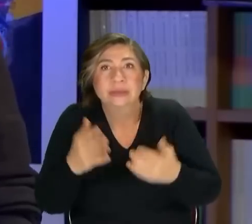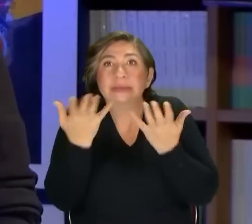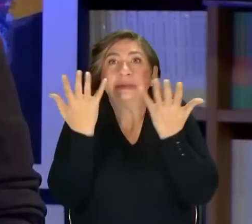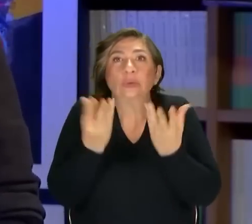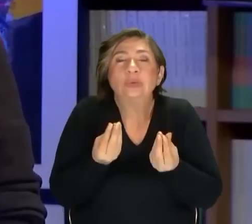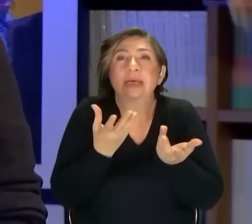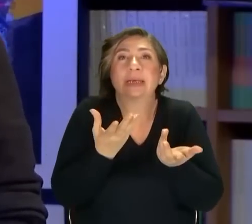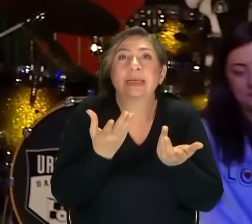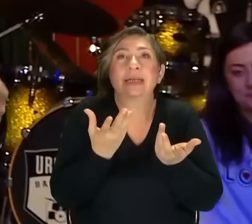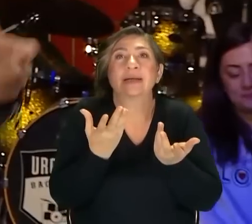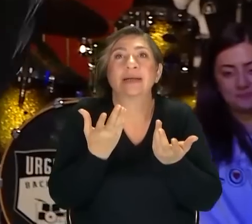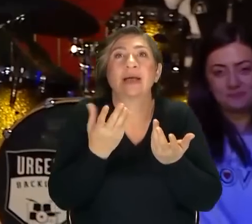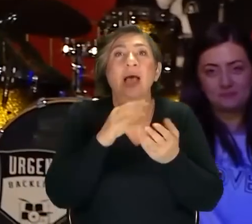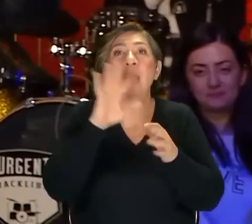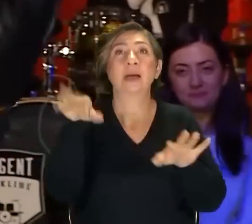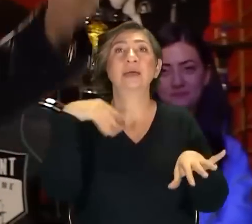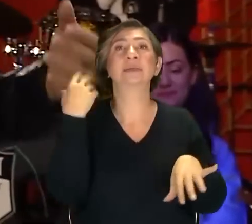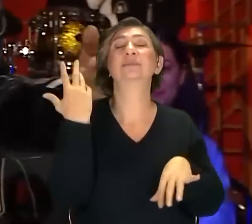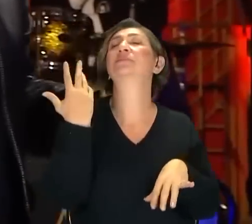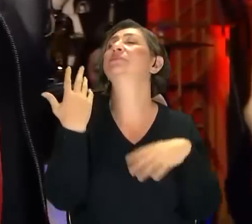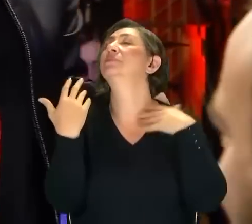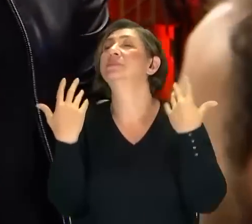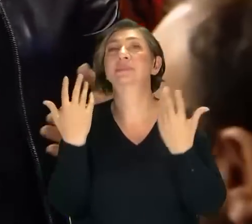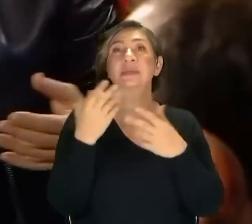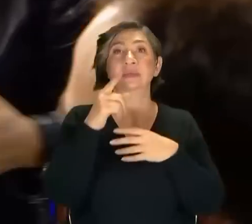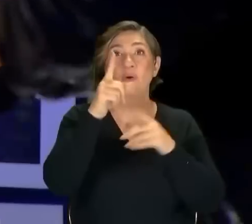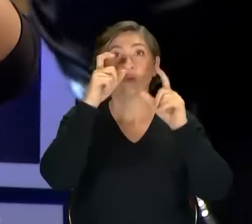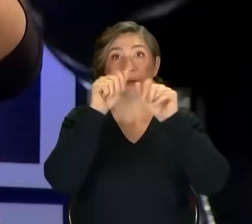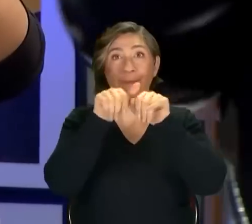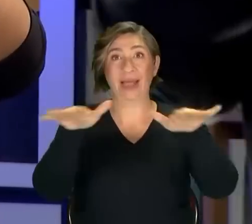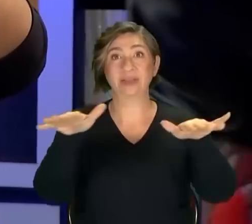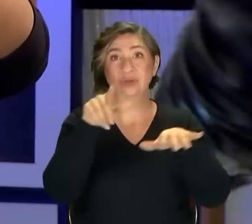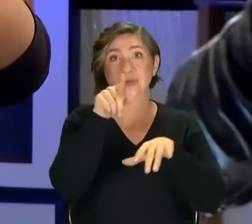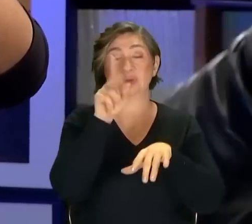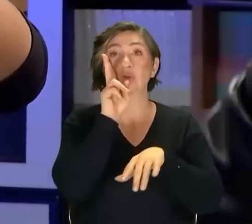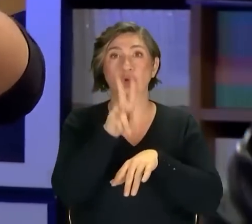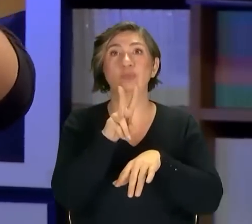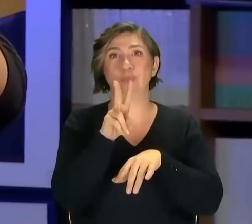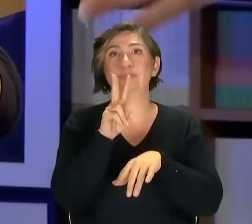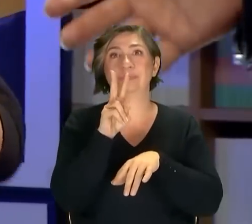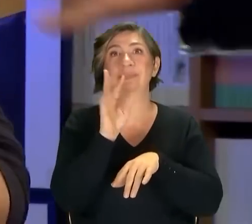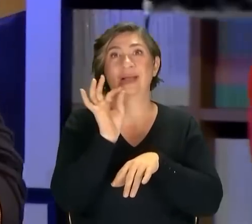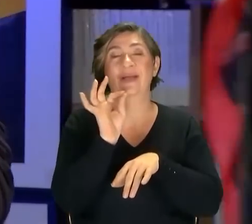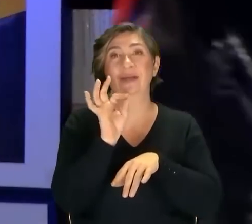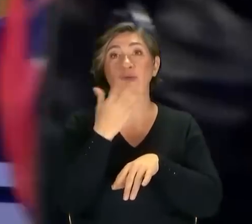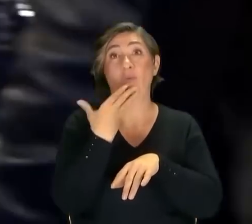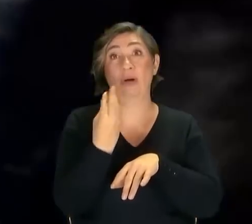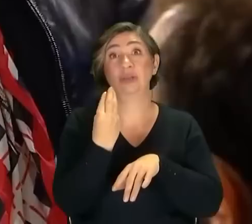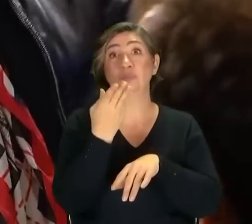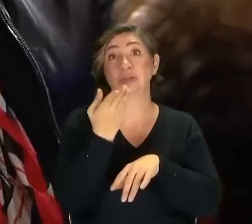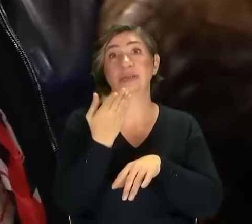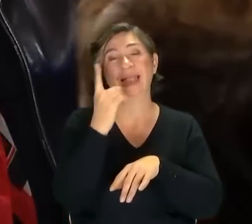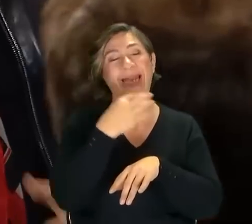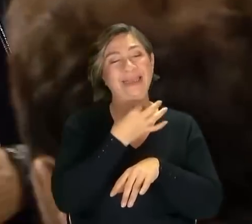Nasıl olacak bunlar? Hani böyle bir herkes de böyle bir havalar sen var. Sen de fotoğraf paylaştın ama. Ha? Fotoğraf paylaştın sosyal medyada. Paylaştım, paylaştım. Ama çok yani, da yakışmış bence